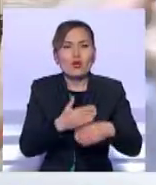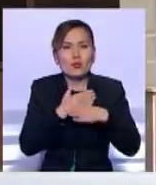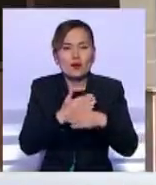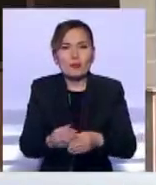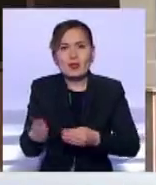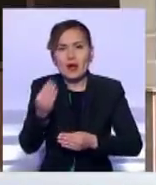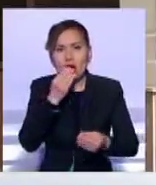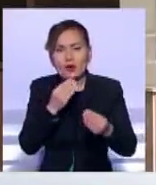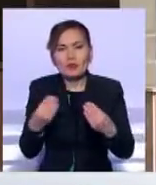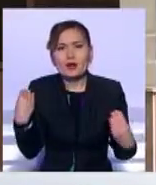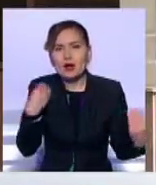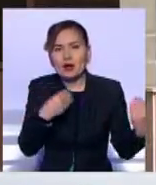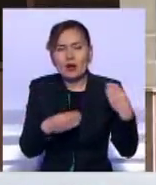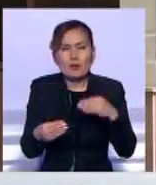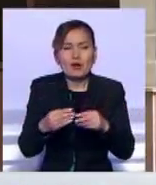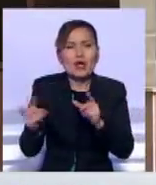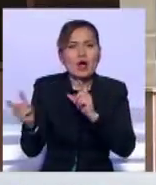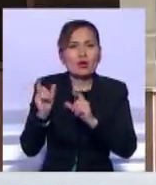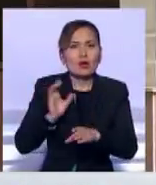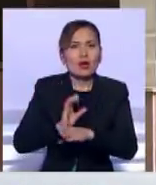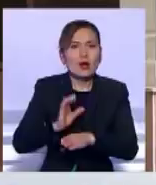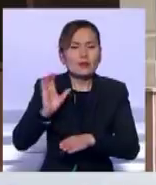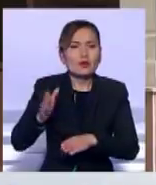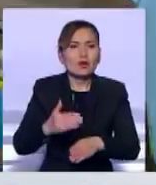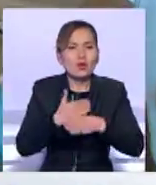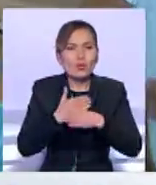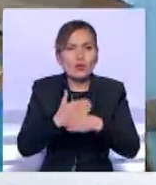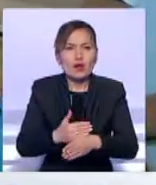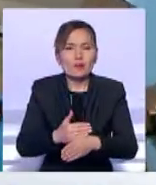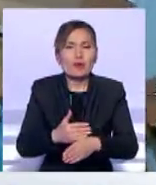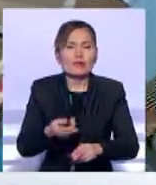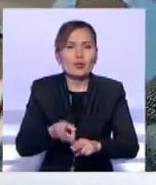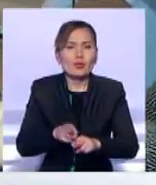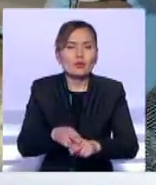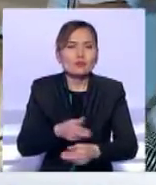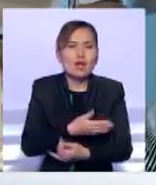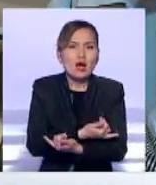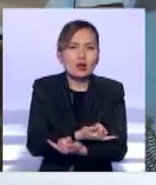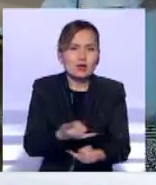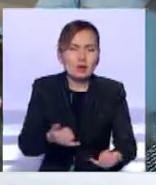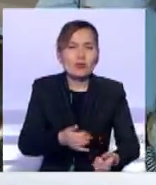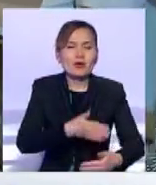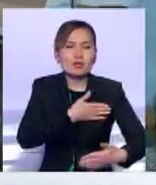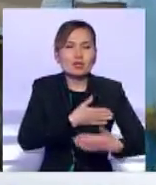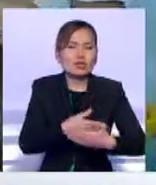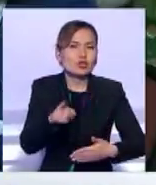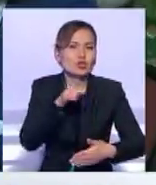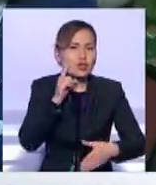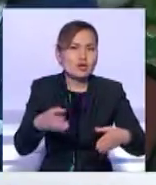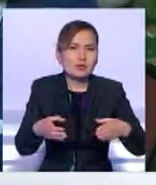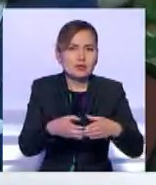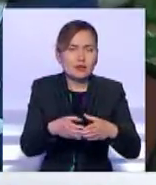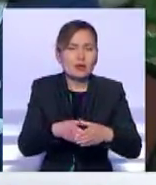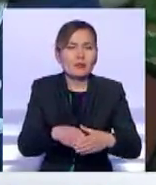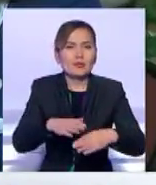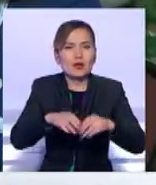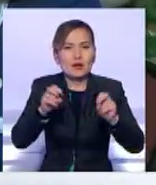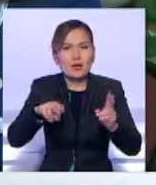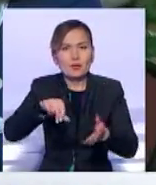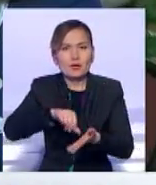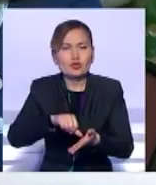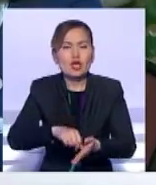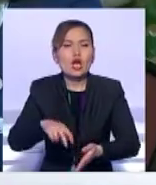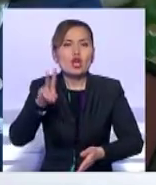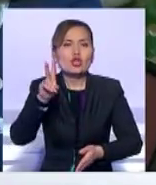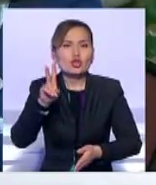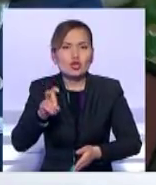азық-түлік, тұрмыстық қажетті заттарды ұсынуда. Әсіресе көмек көрсетуде еріктілердің құлшынысы басым, дейді жастар ресурстық орталығының мамандары. Қазірдің